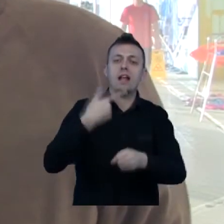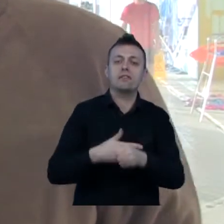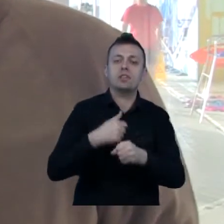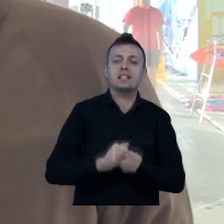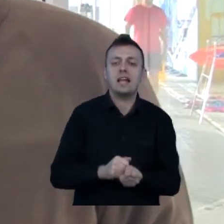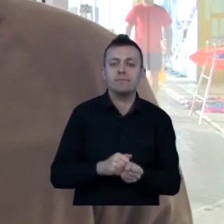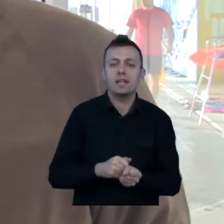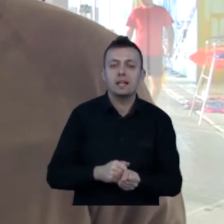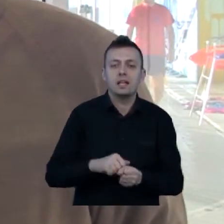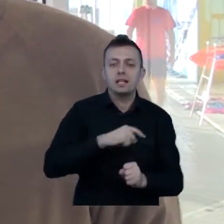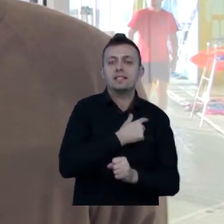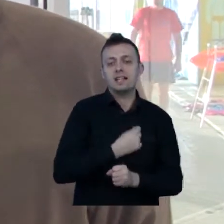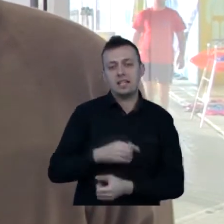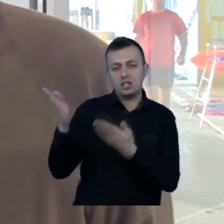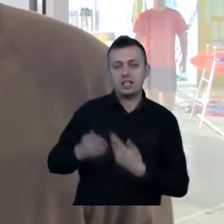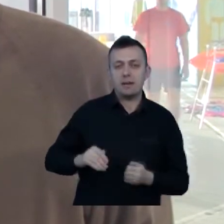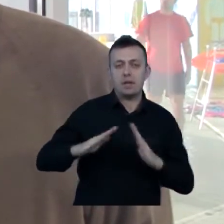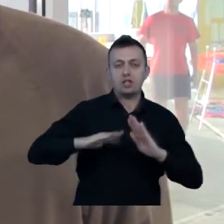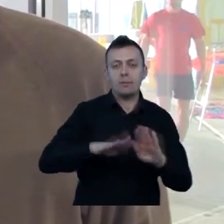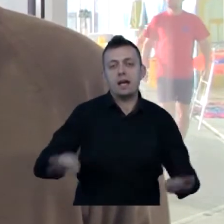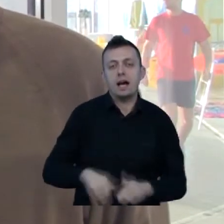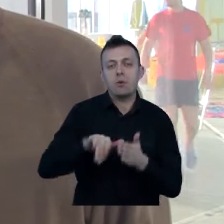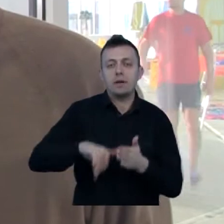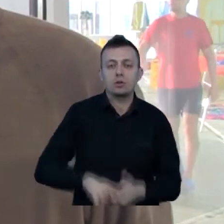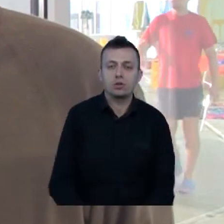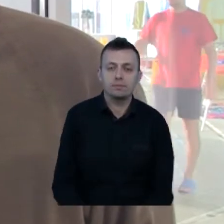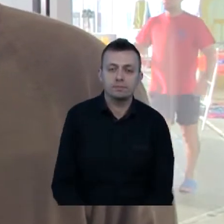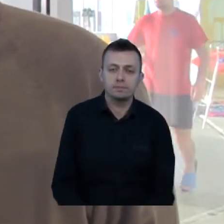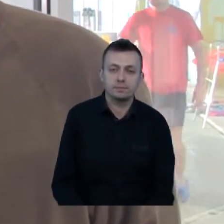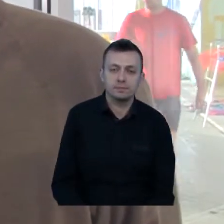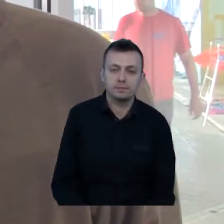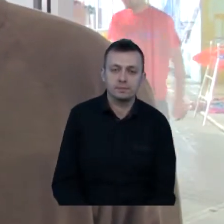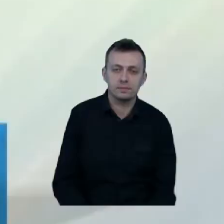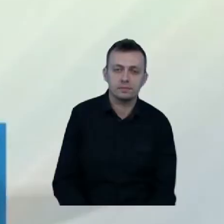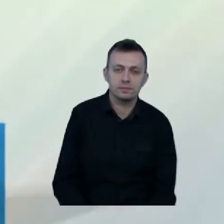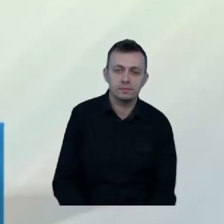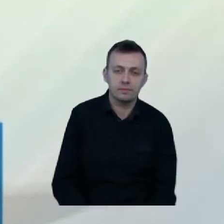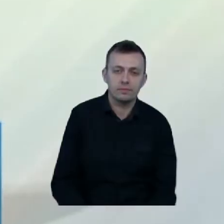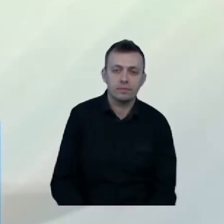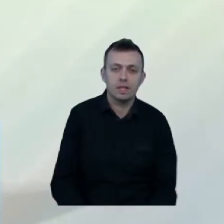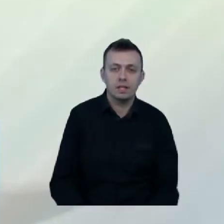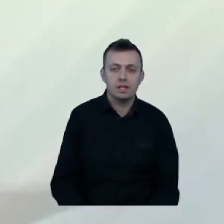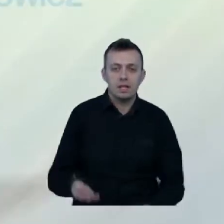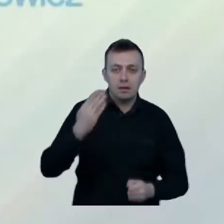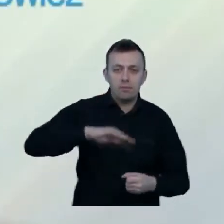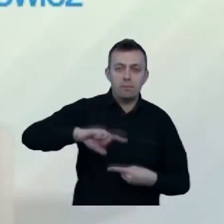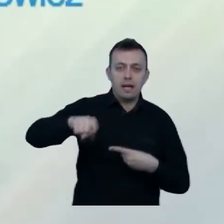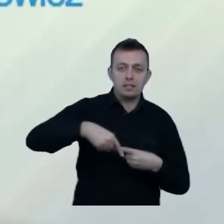grudnia, czyli w Sylwestra o godzinie 20. Serdecznie zapraszam do Akwaparku Kutno.